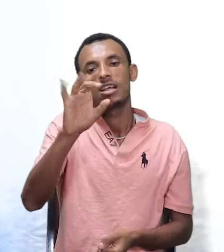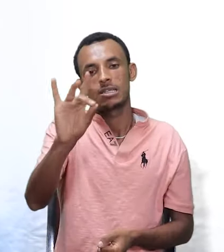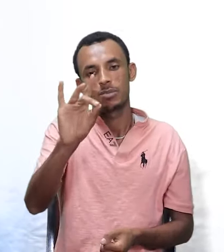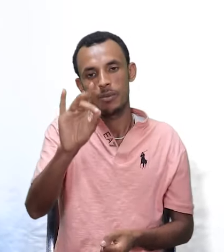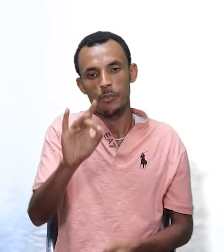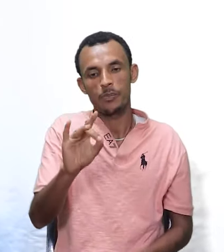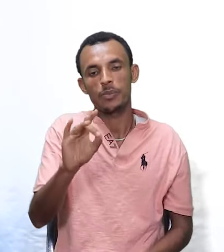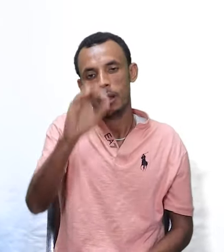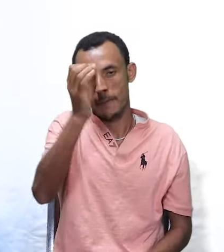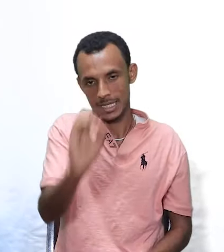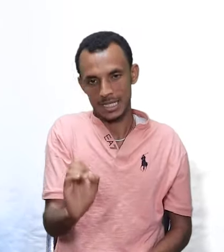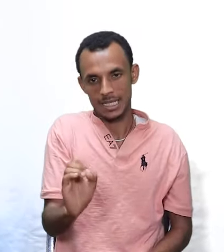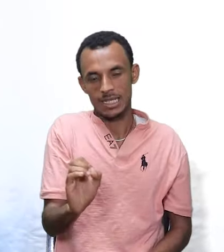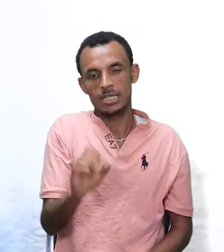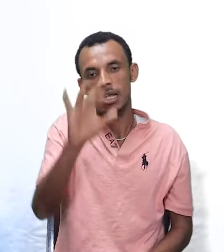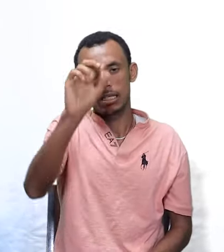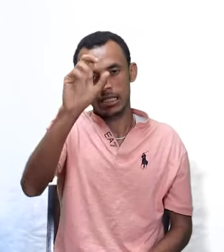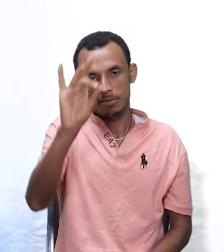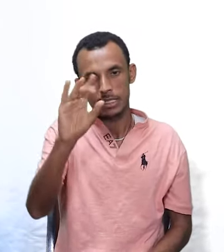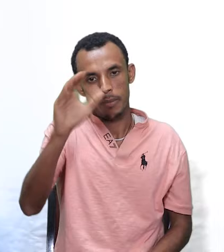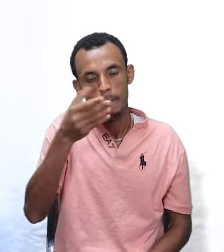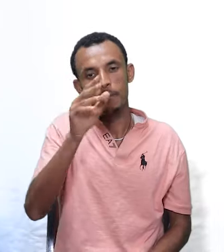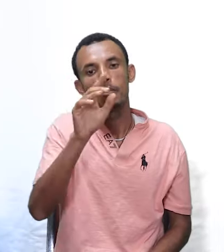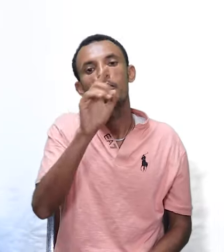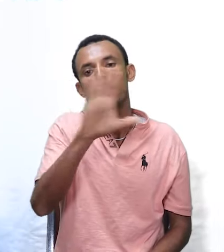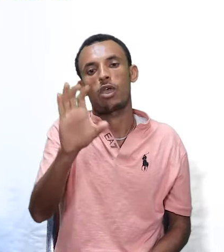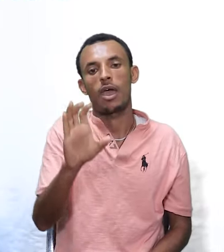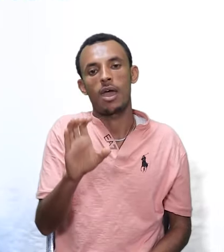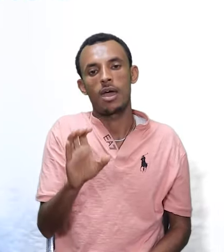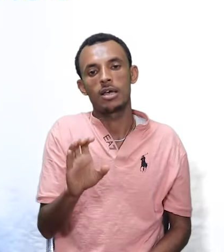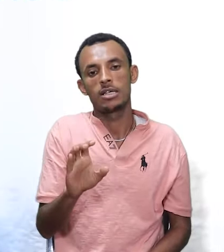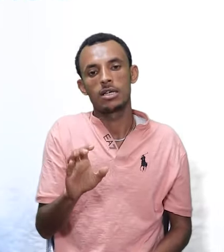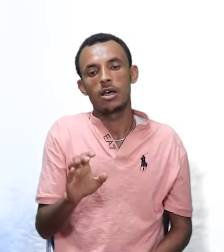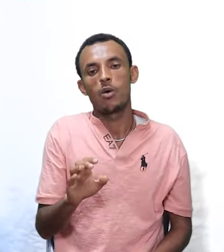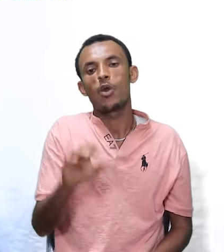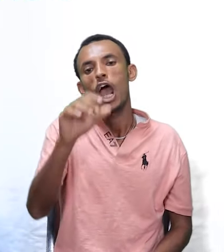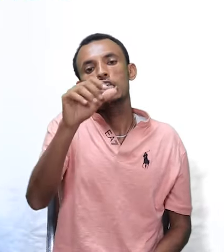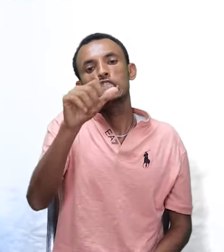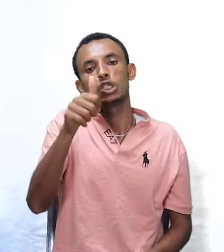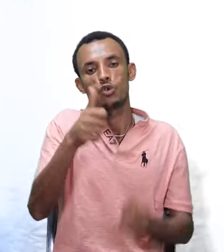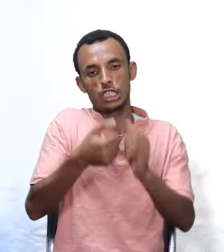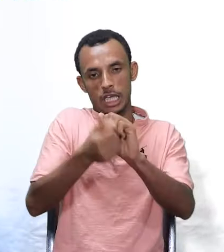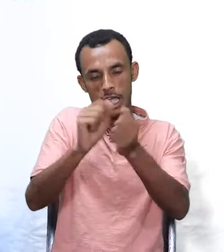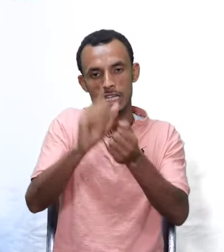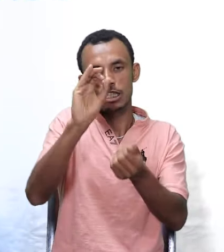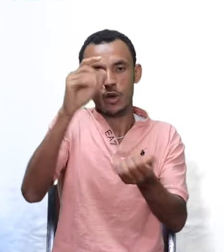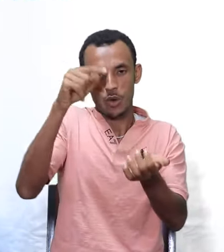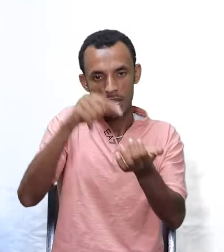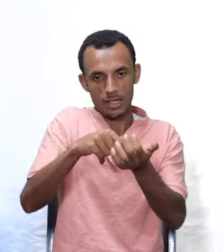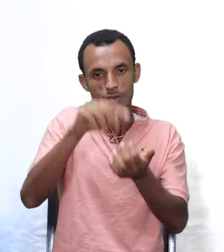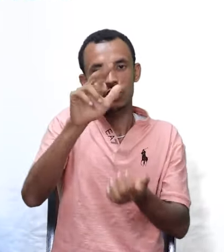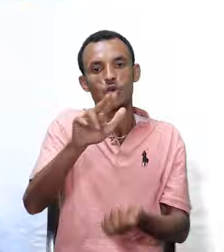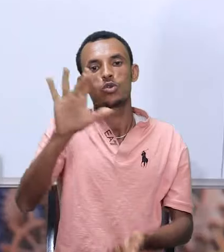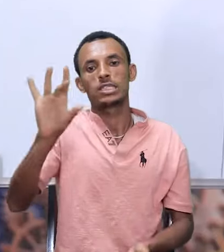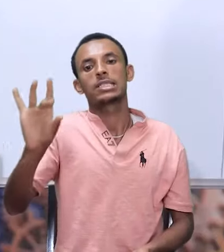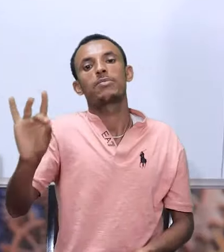ይመጣል። 38% 38 መቶኛ ይመጣል። 38 መቶኛን ወደ አስርዮሽ ስንቀይረው 0.38 ይመጣል